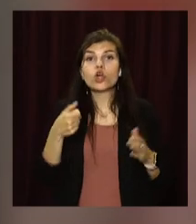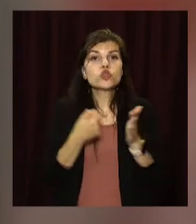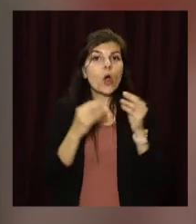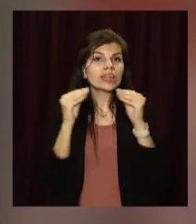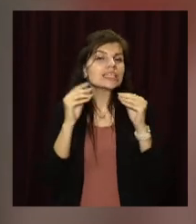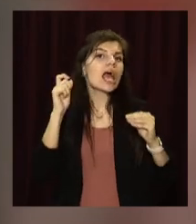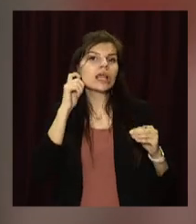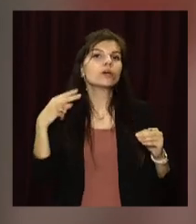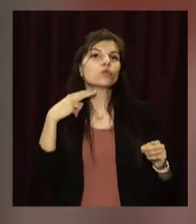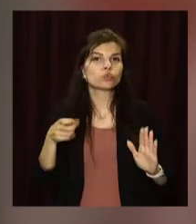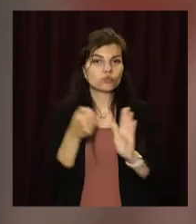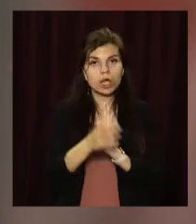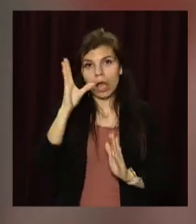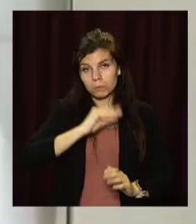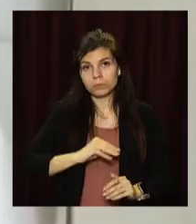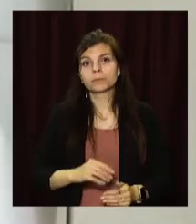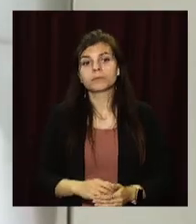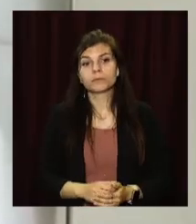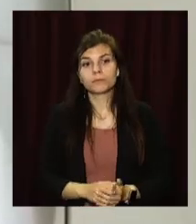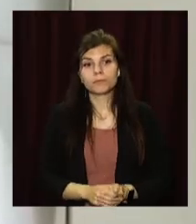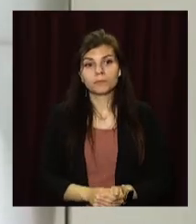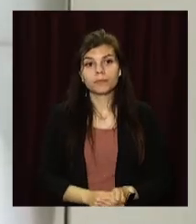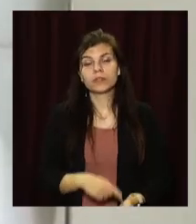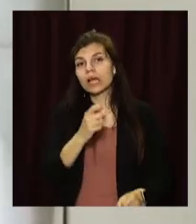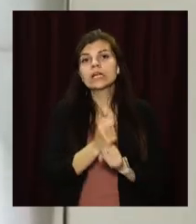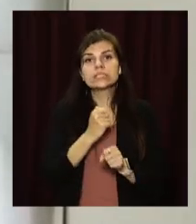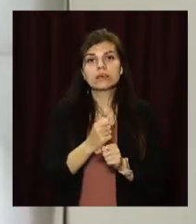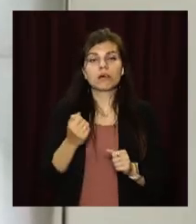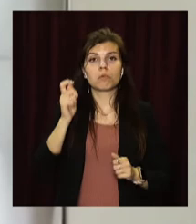10 років за ґратами. Взяла на себе